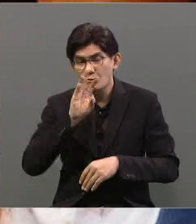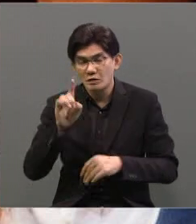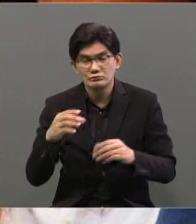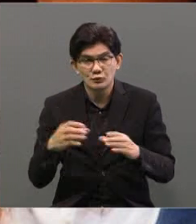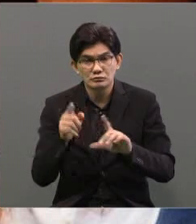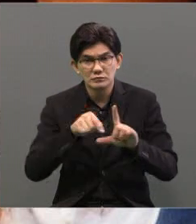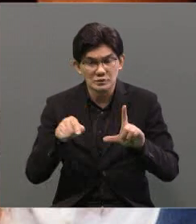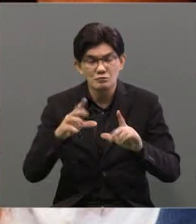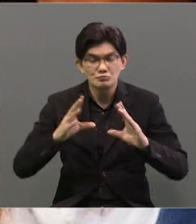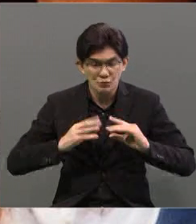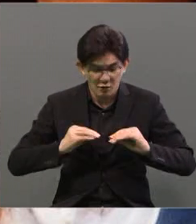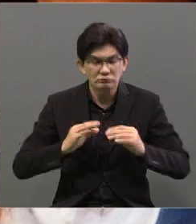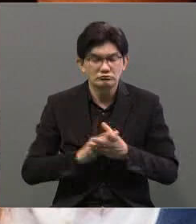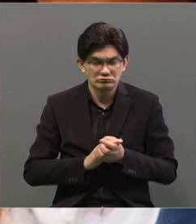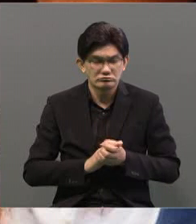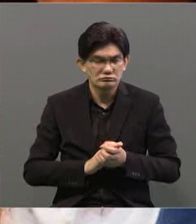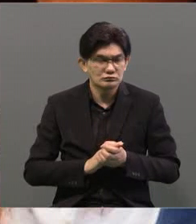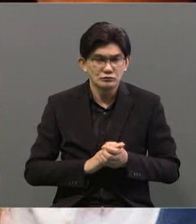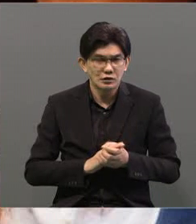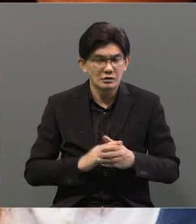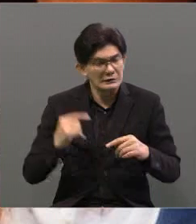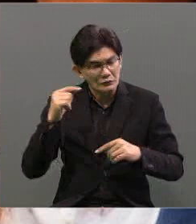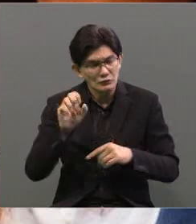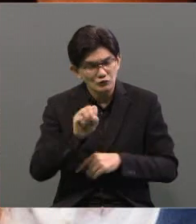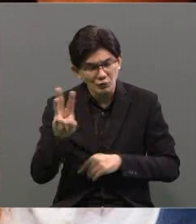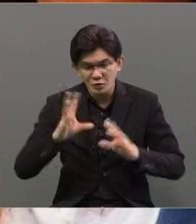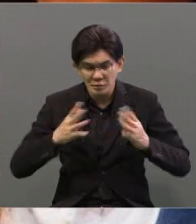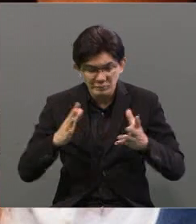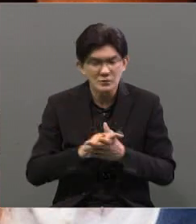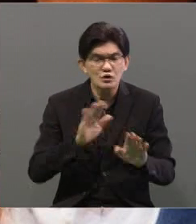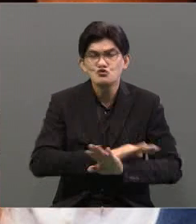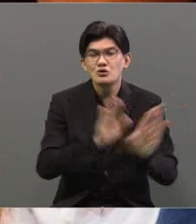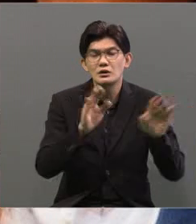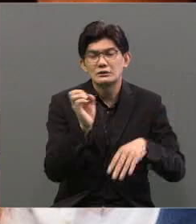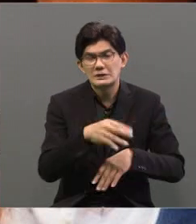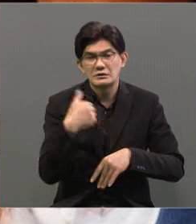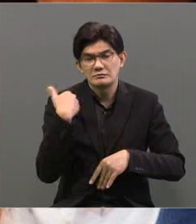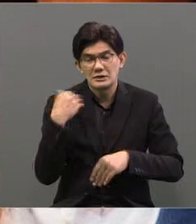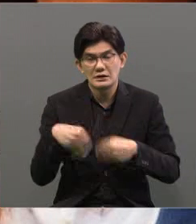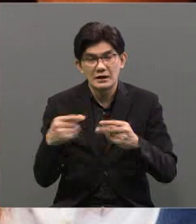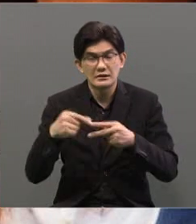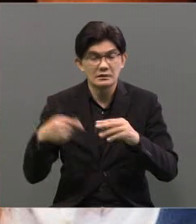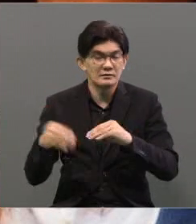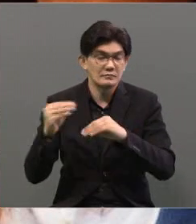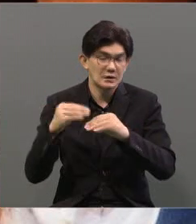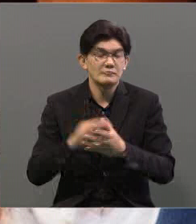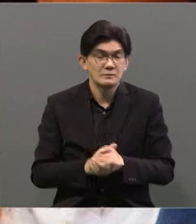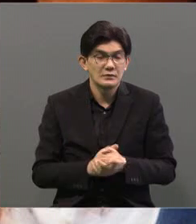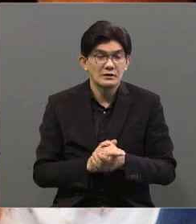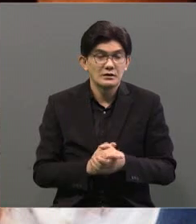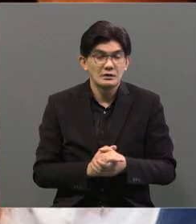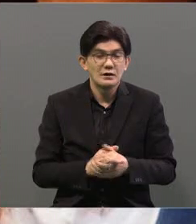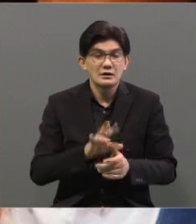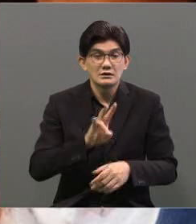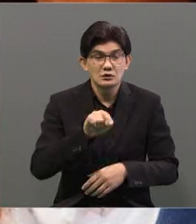นะครับว่าพรรคก้าวไกลควรยอมยกเลิกบางนโยบายที่ส.วเขาไม่เห็นด้วยเพื่อจะให้มีคะแนนเสียงเพิ่มมากขึ้นนะครับจากนั้นร้อยละ